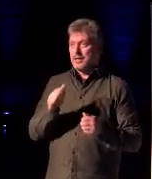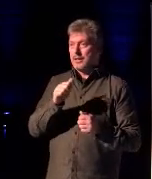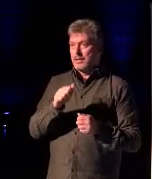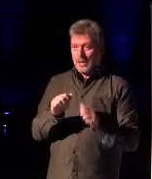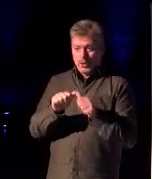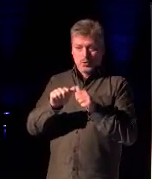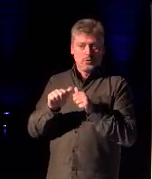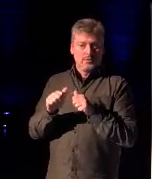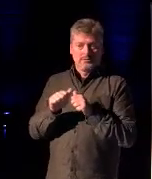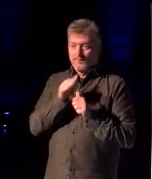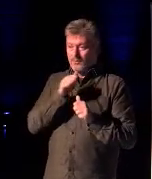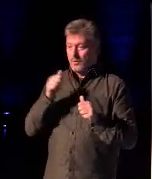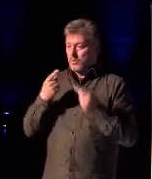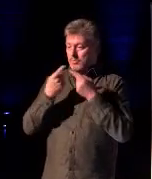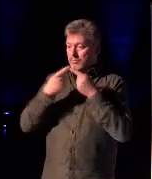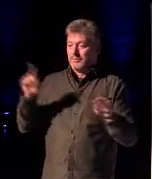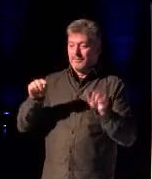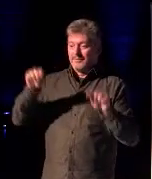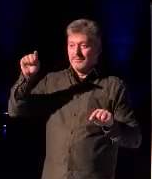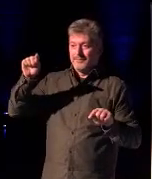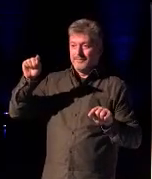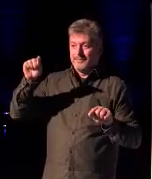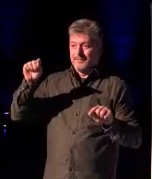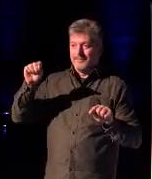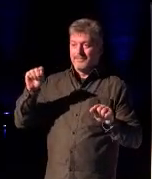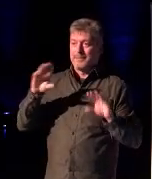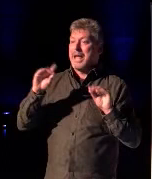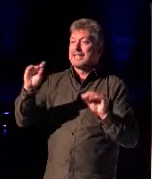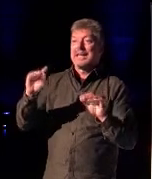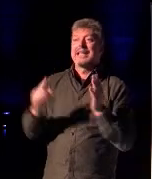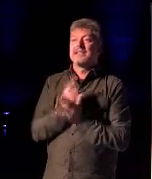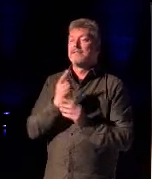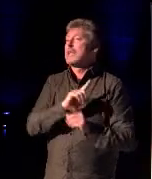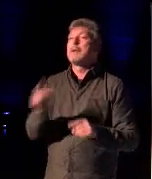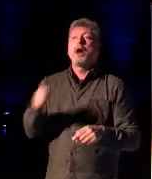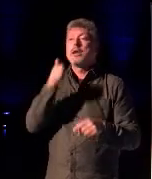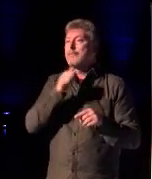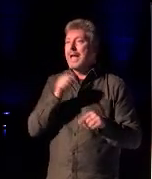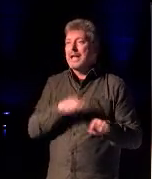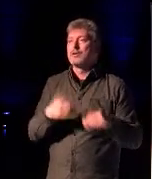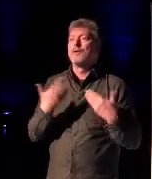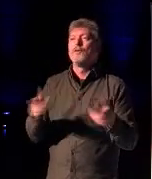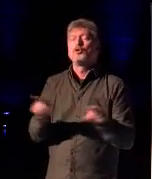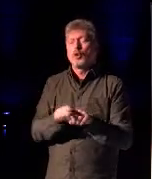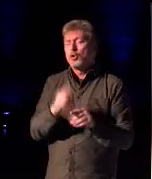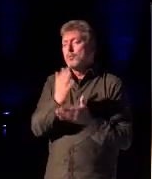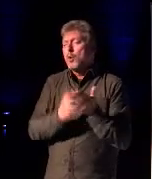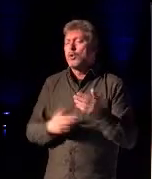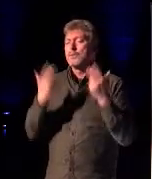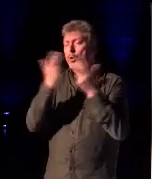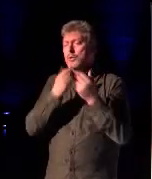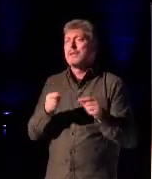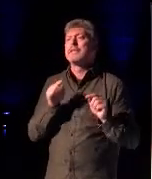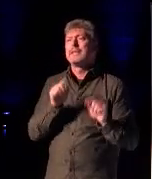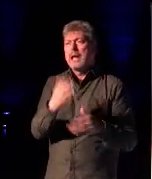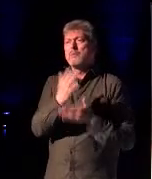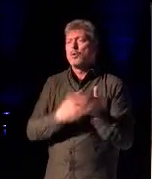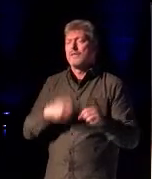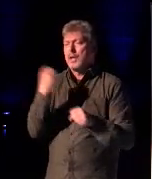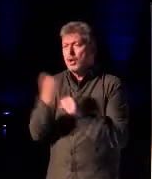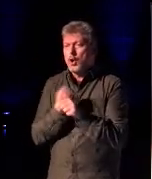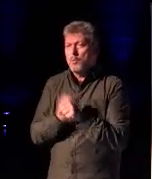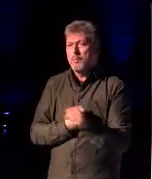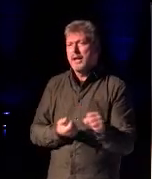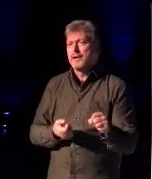stor forbedring i situasjonen. Og det ikke bare Berit som får denne måten å undersøkes på, men det en måte vi arbeider